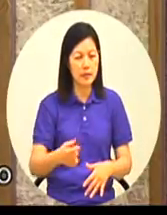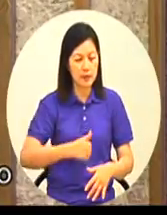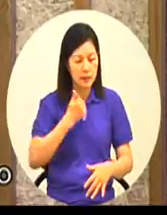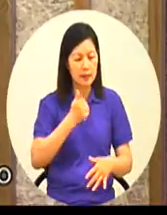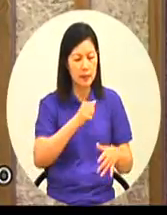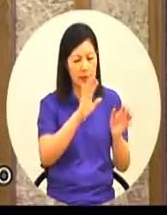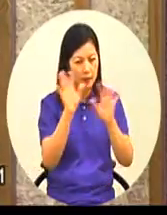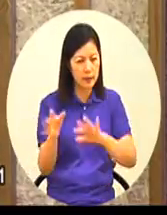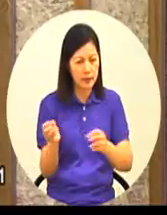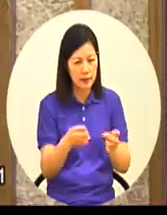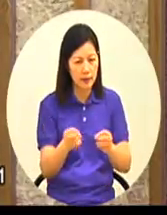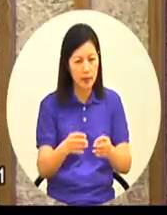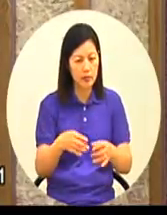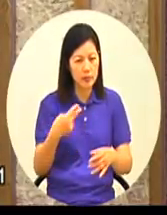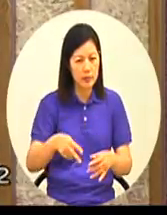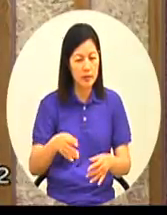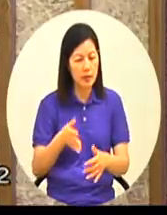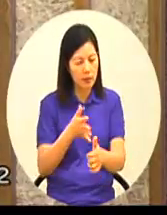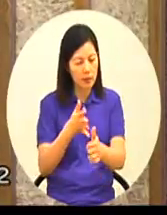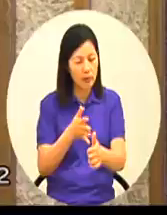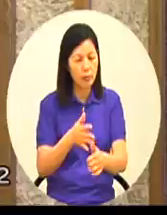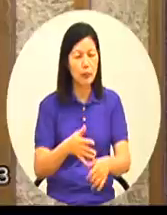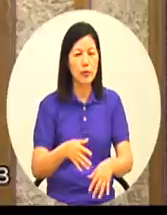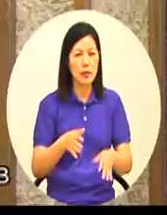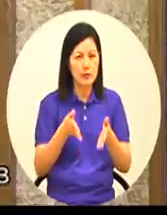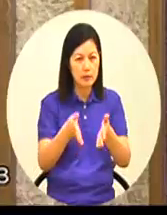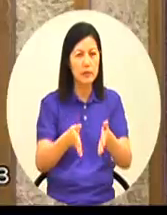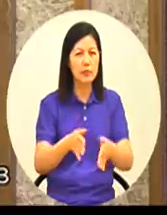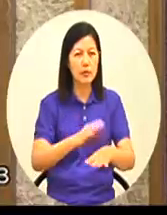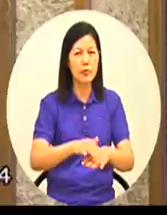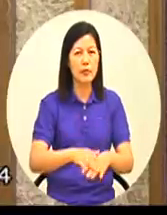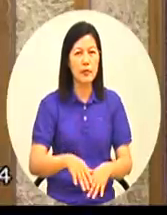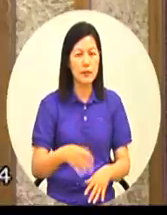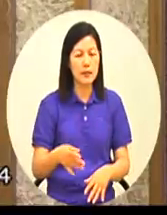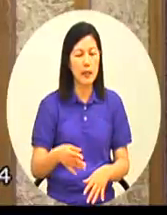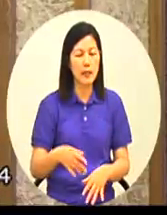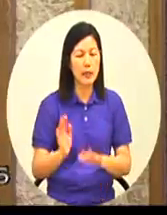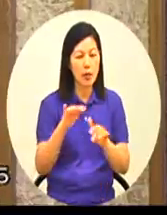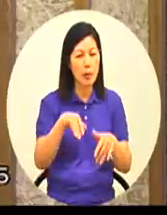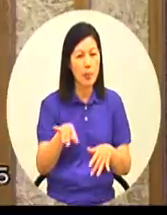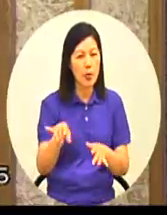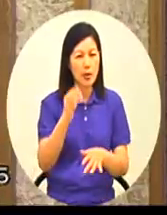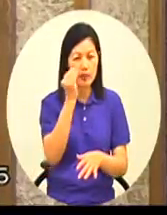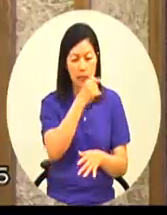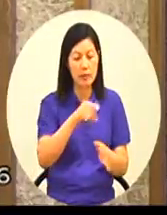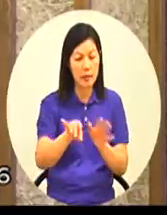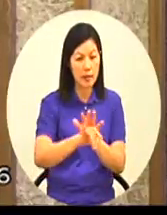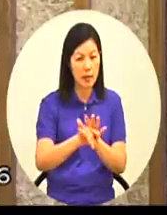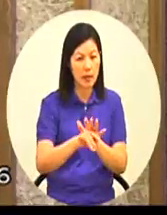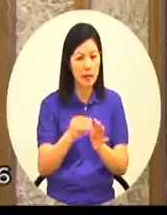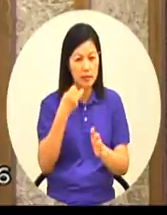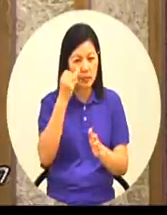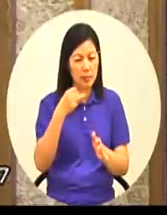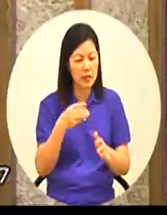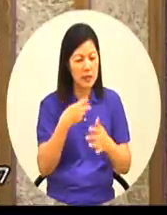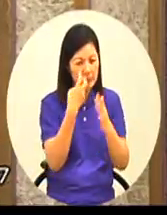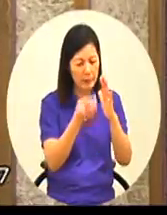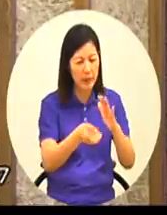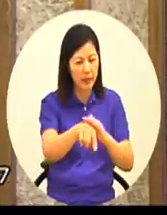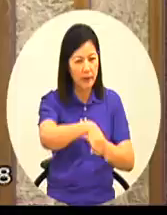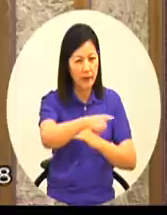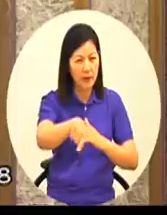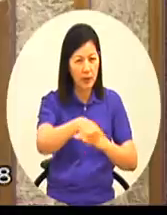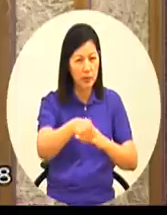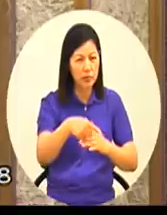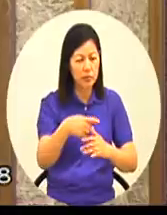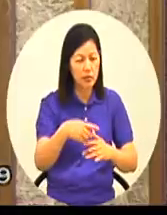讨论跟请教这样子，那我们会往这个方向。那最后一个问题，你提到波特兰哦，其实我们每次到姐妹社去参访，都不是只有为了他的这个